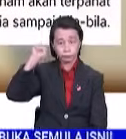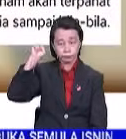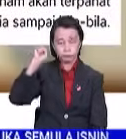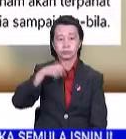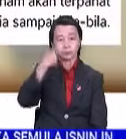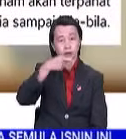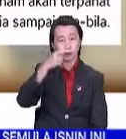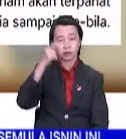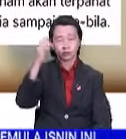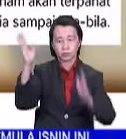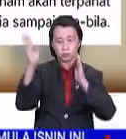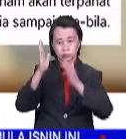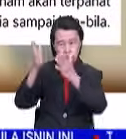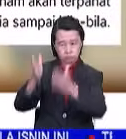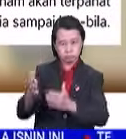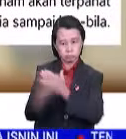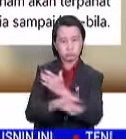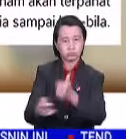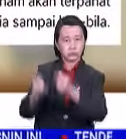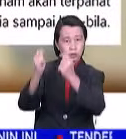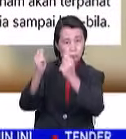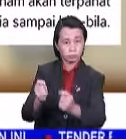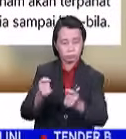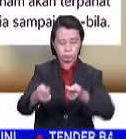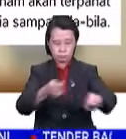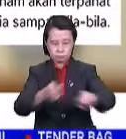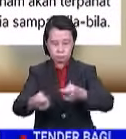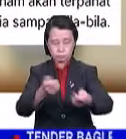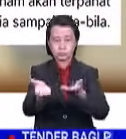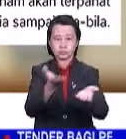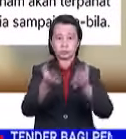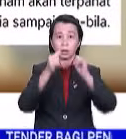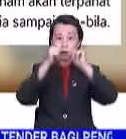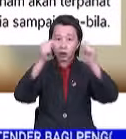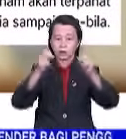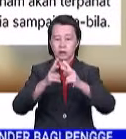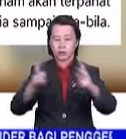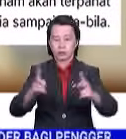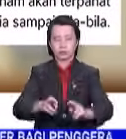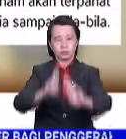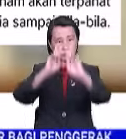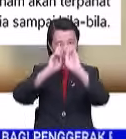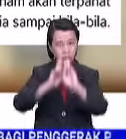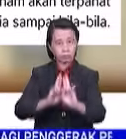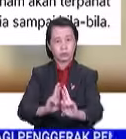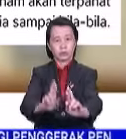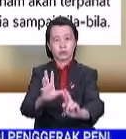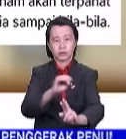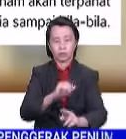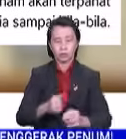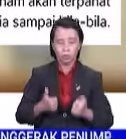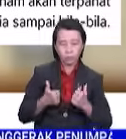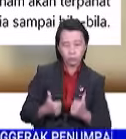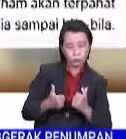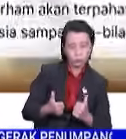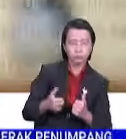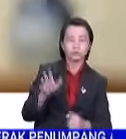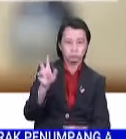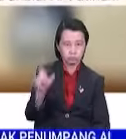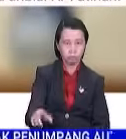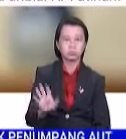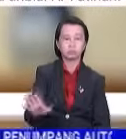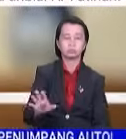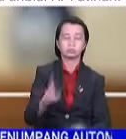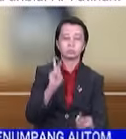berkata negarawan ini merupakan tokoh petak pir peringatan Awam amat dihormati dan disegani oleh